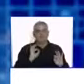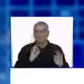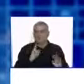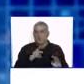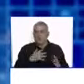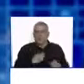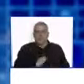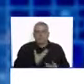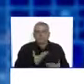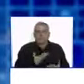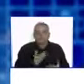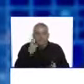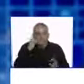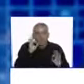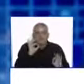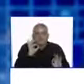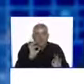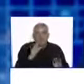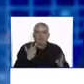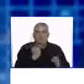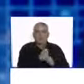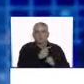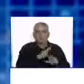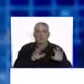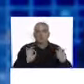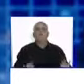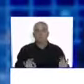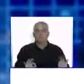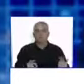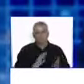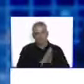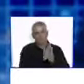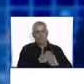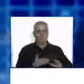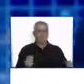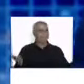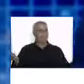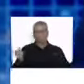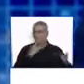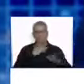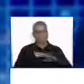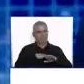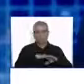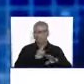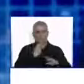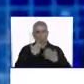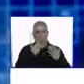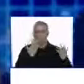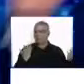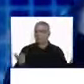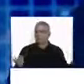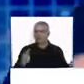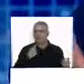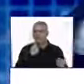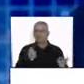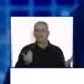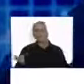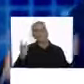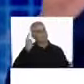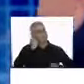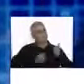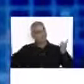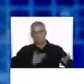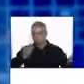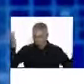אפילו לא אמוציונלית, היא הכי רציונלית, כי מה לעשות, זאת האמת, והופכים את זה לאיזה שאתה לא צריך להתנצל על זה, ולא צריך להסביר את זה, ולהגיד שהיו טילים,